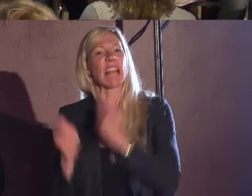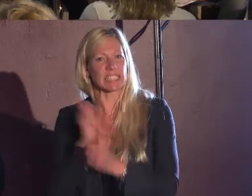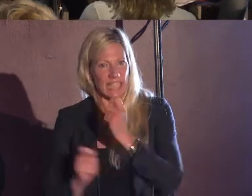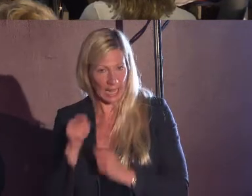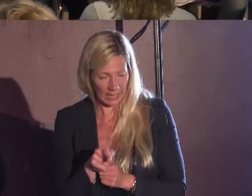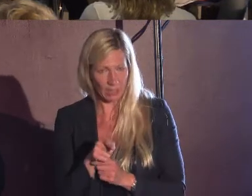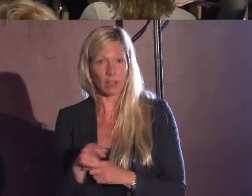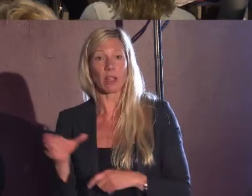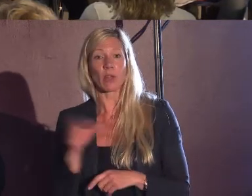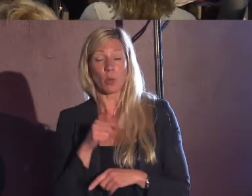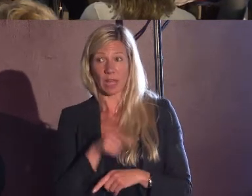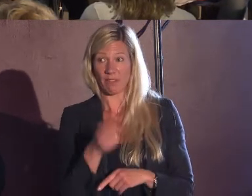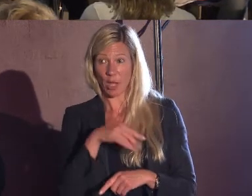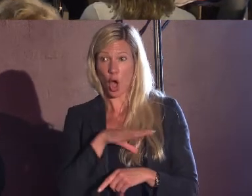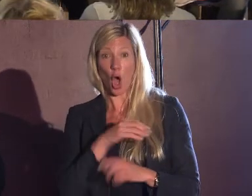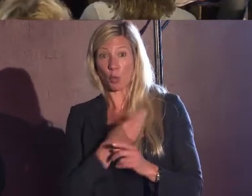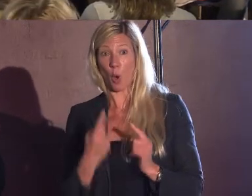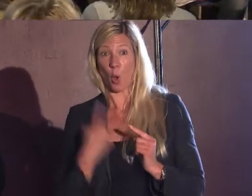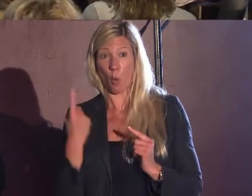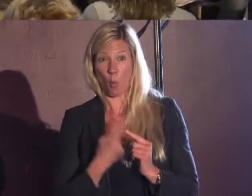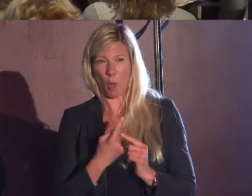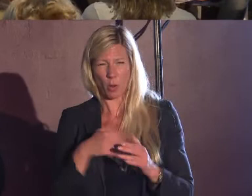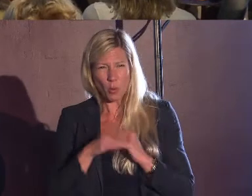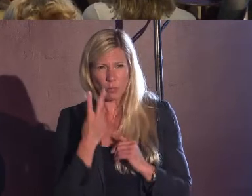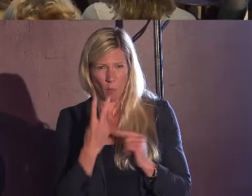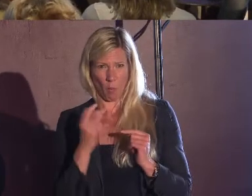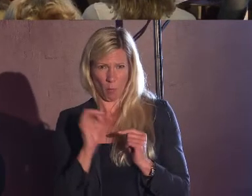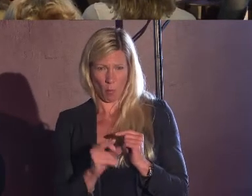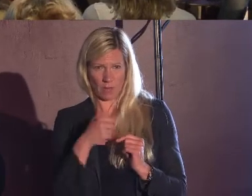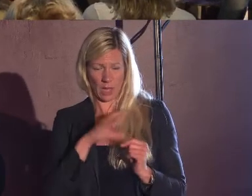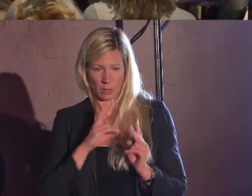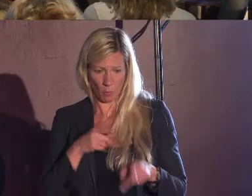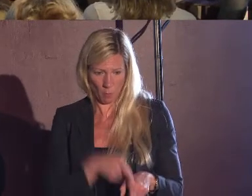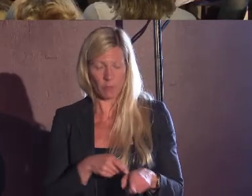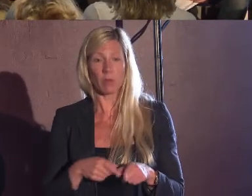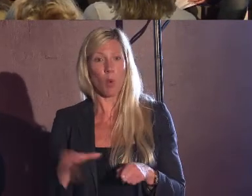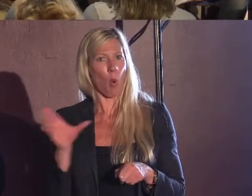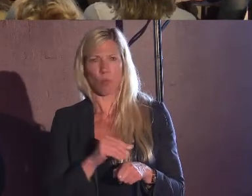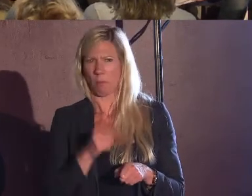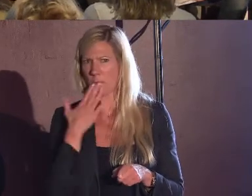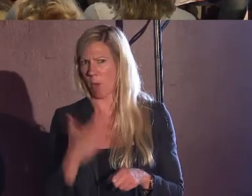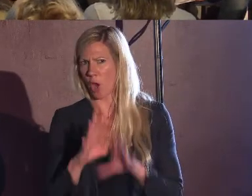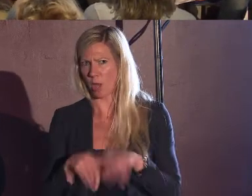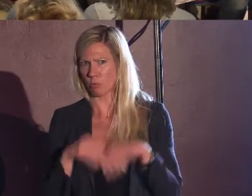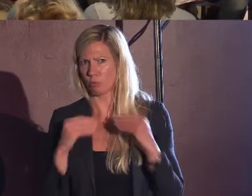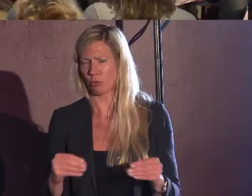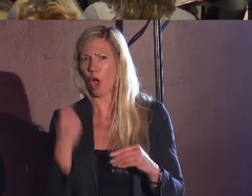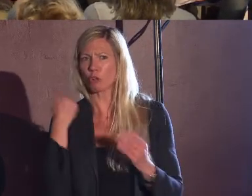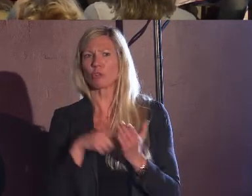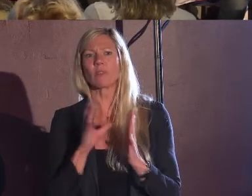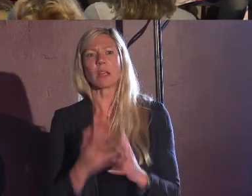pilot som vi hade under ett antal år, under 2 år. Och det följer oerhört väl ut för att stärka de här